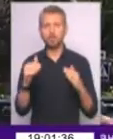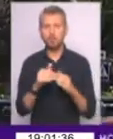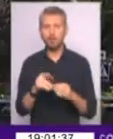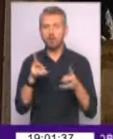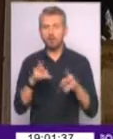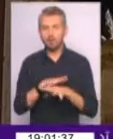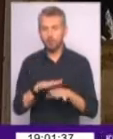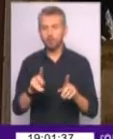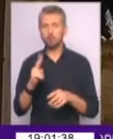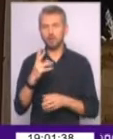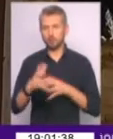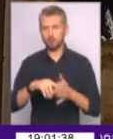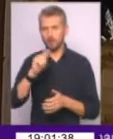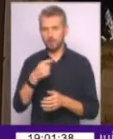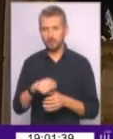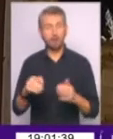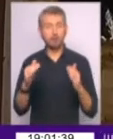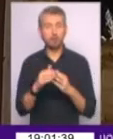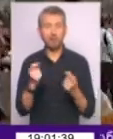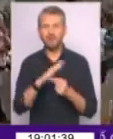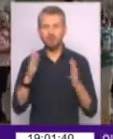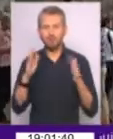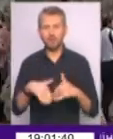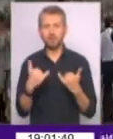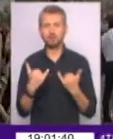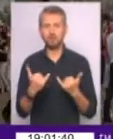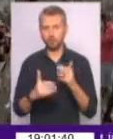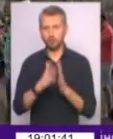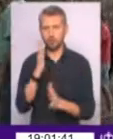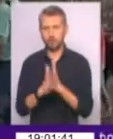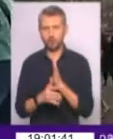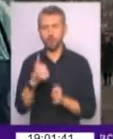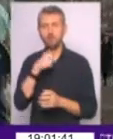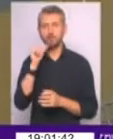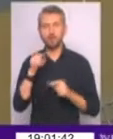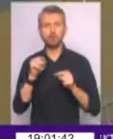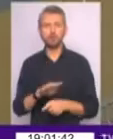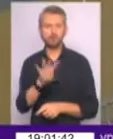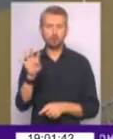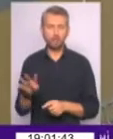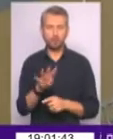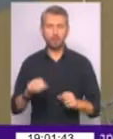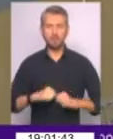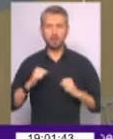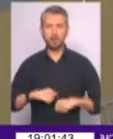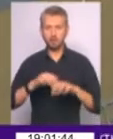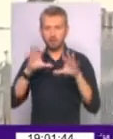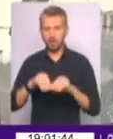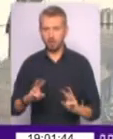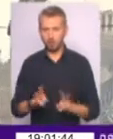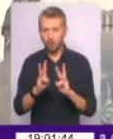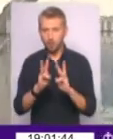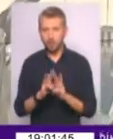і Друга світова війна, проте споруда ледь не впала на сучасному Хрещатику. Напередодні тут 4 години намагалися приборкати полум'я,